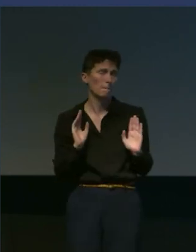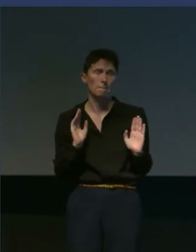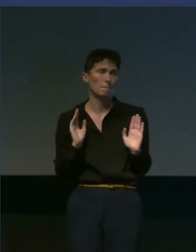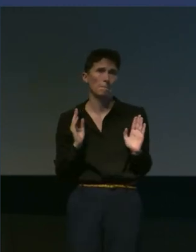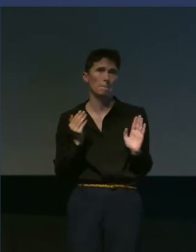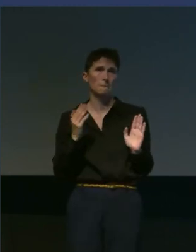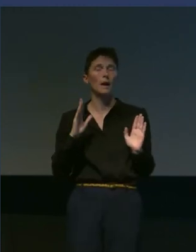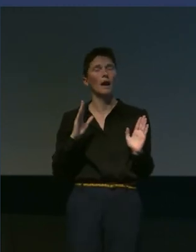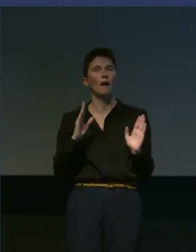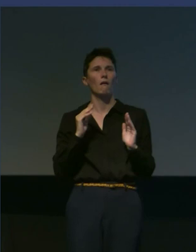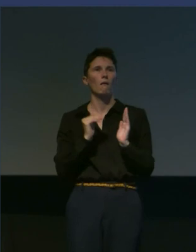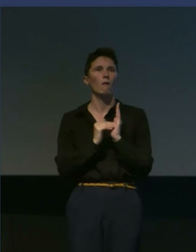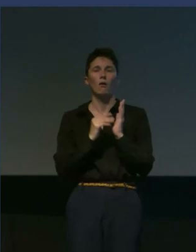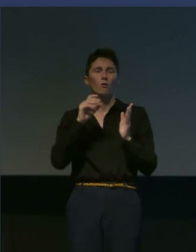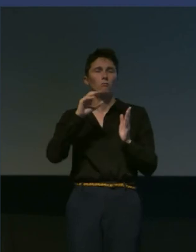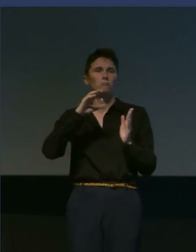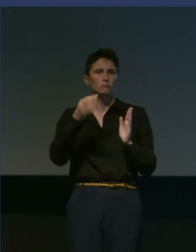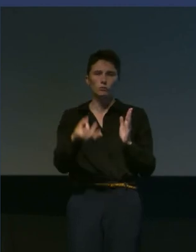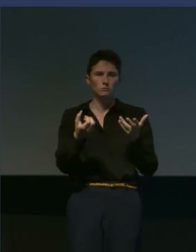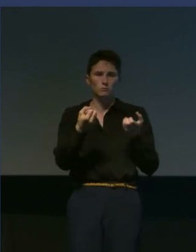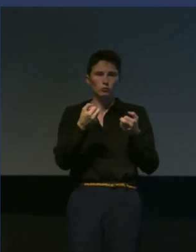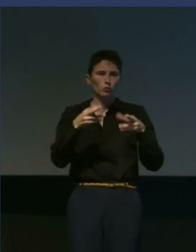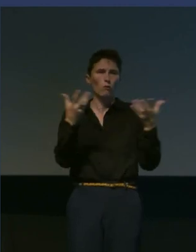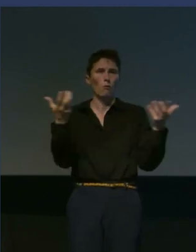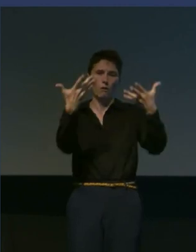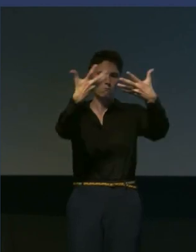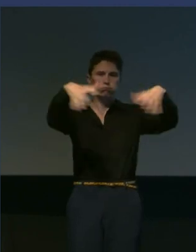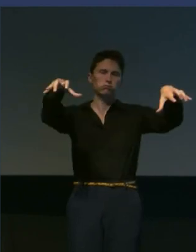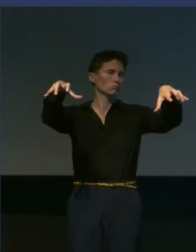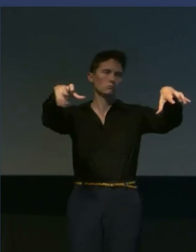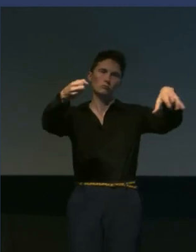mais il y aura toujours la dualité, c'est certain.